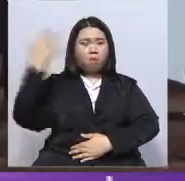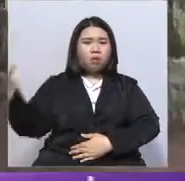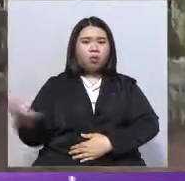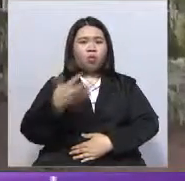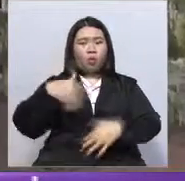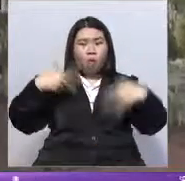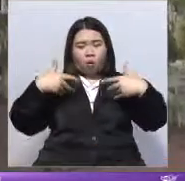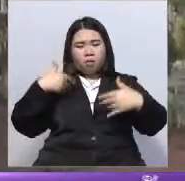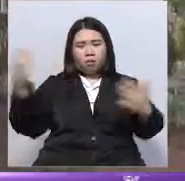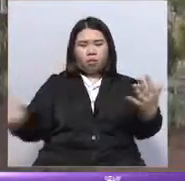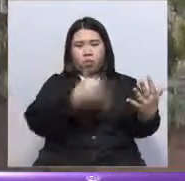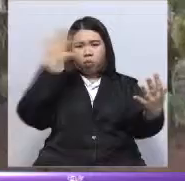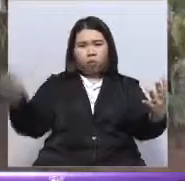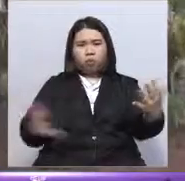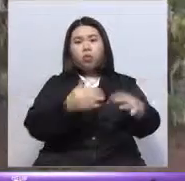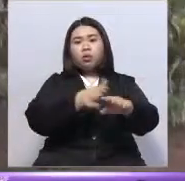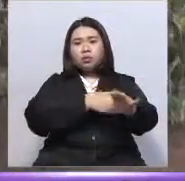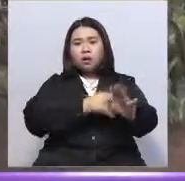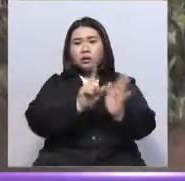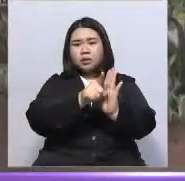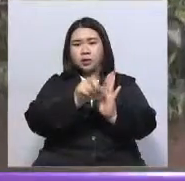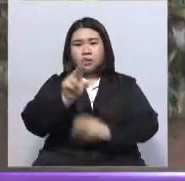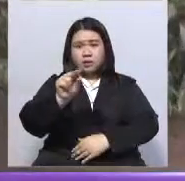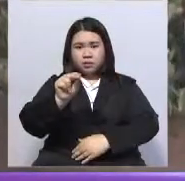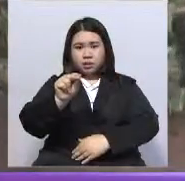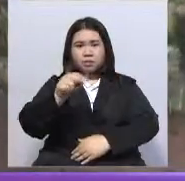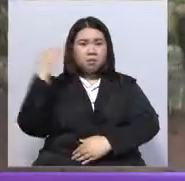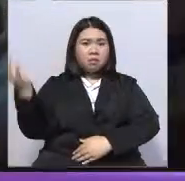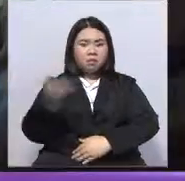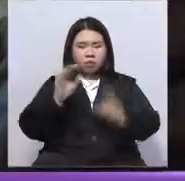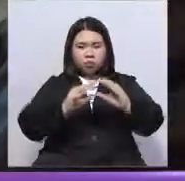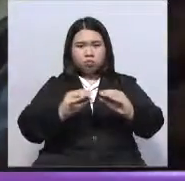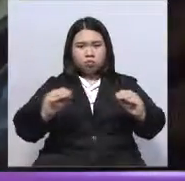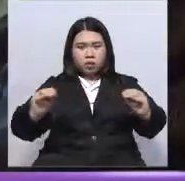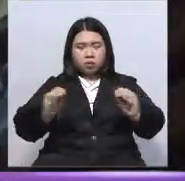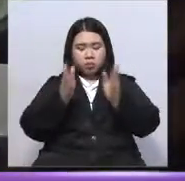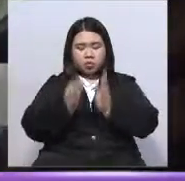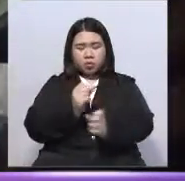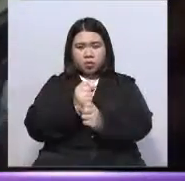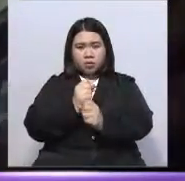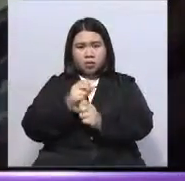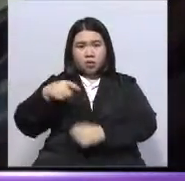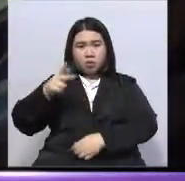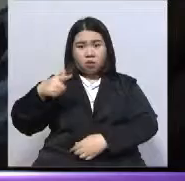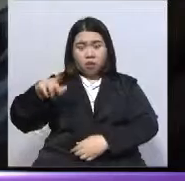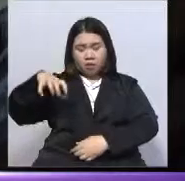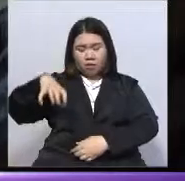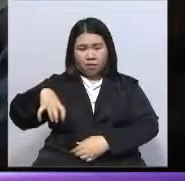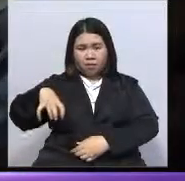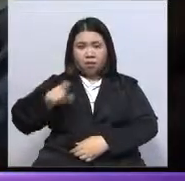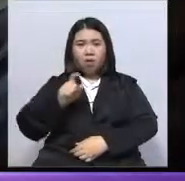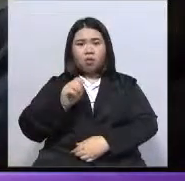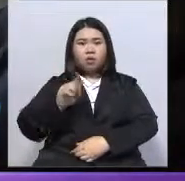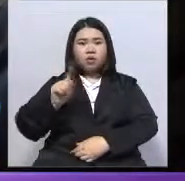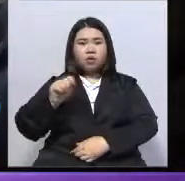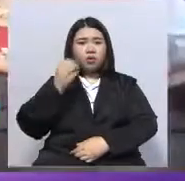พัดผ่านนานกว่า30นาทีหลังพายุสงบนะคะเจ้าหน้าที่ฝ่ายป้องกันและบรรเทาสาธารณภัยองค์การบริหารส่วนตำบ